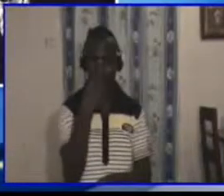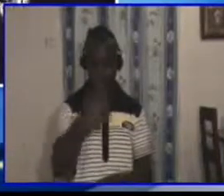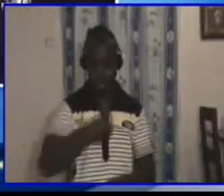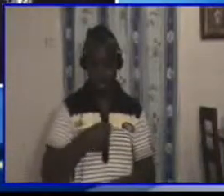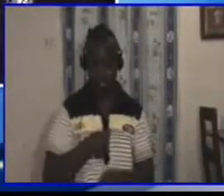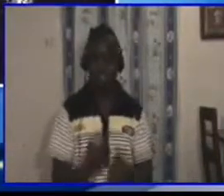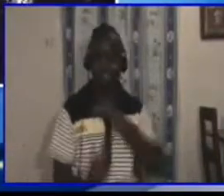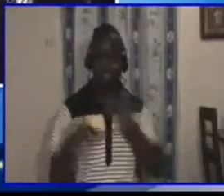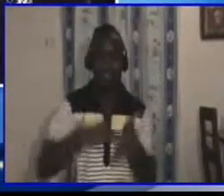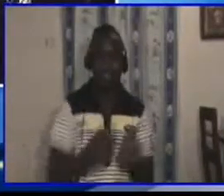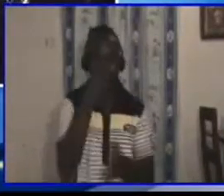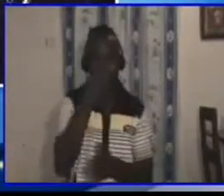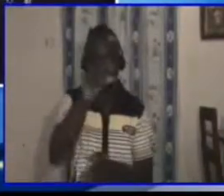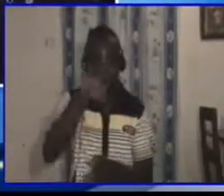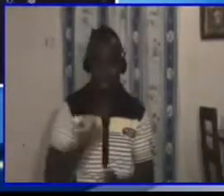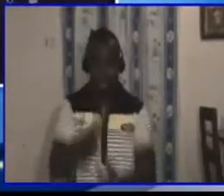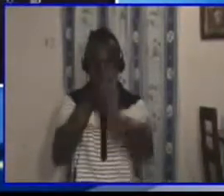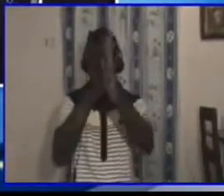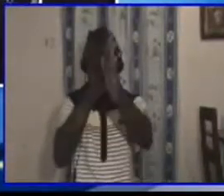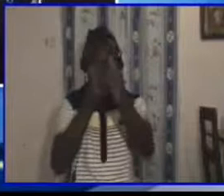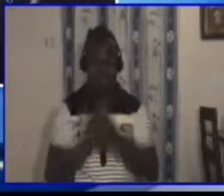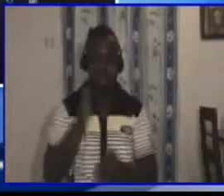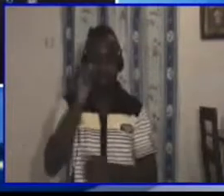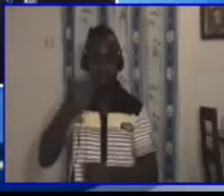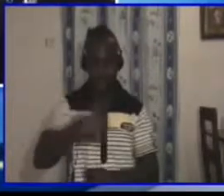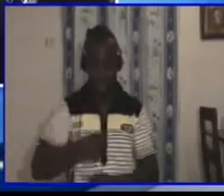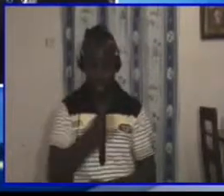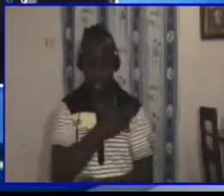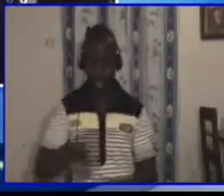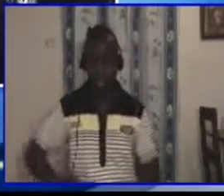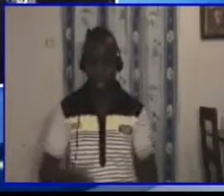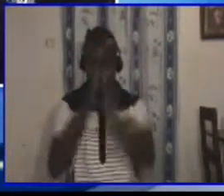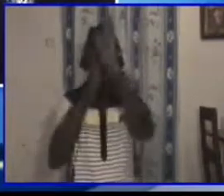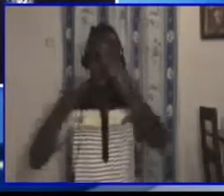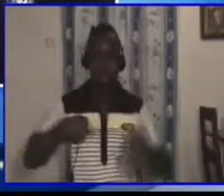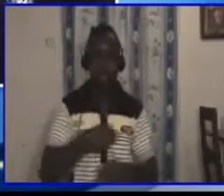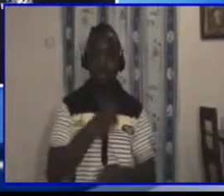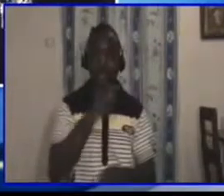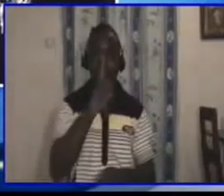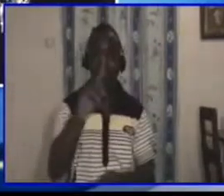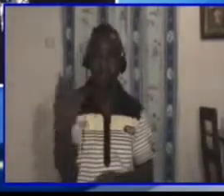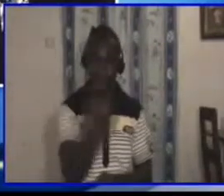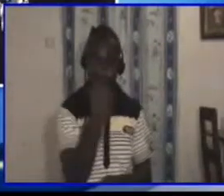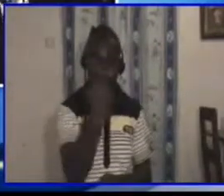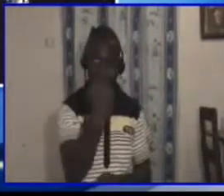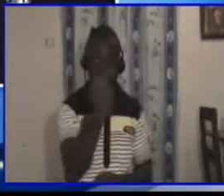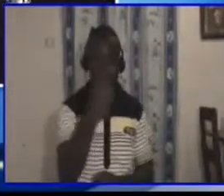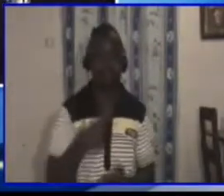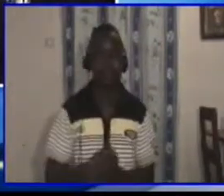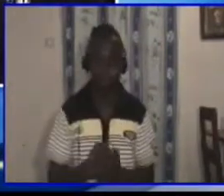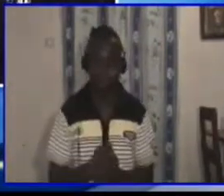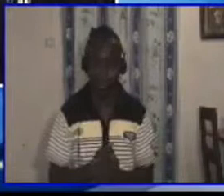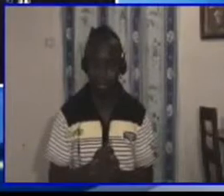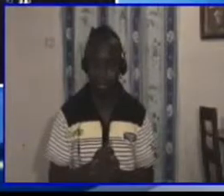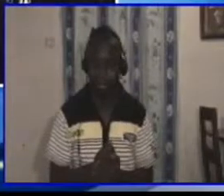e il figlio poteva dire che ha visto me ha visto il padre io